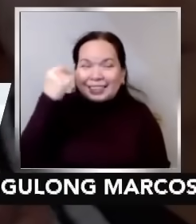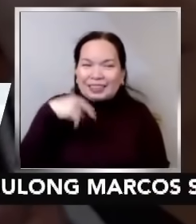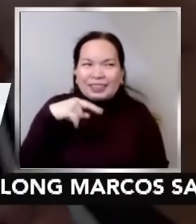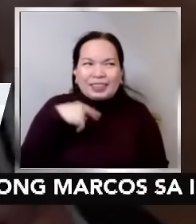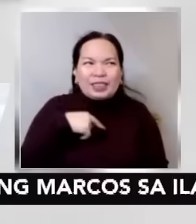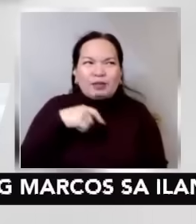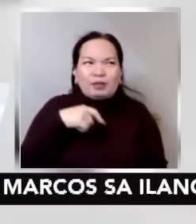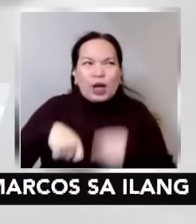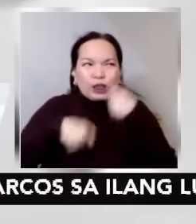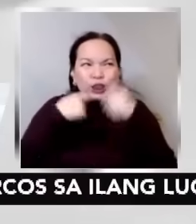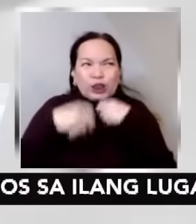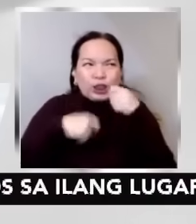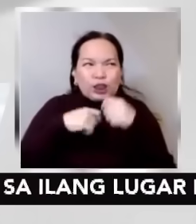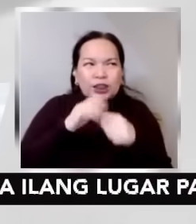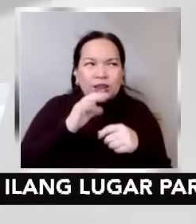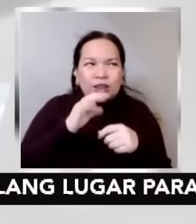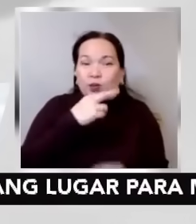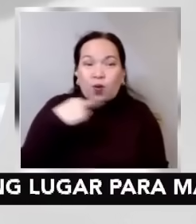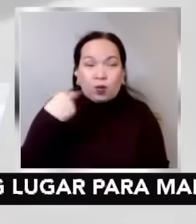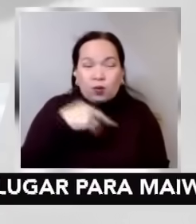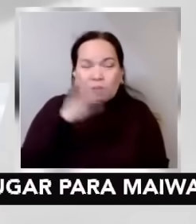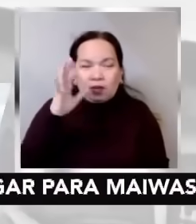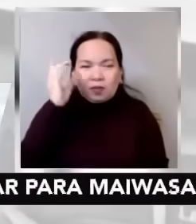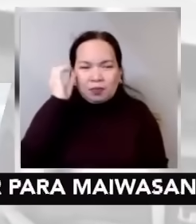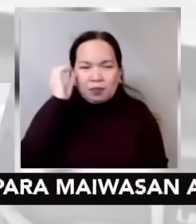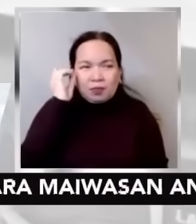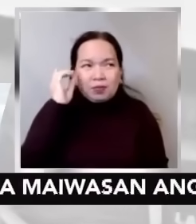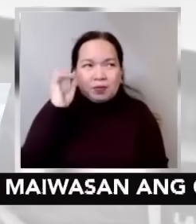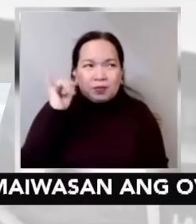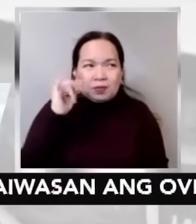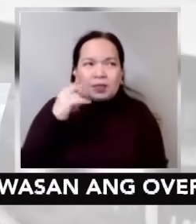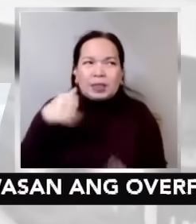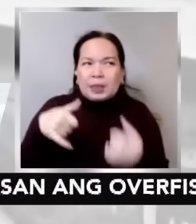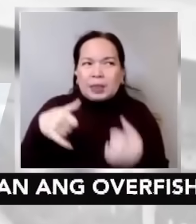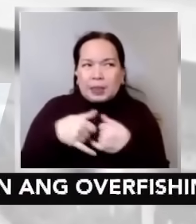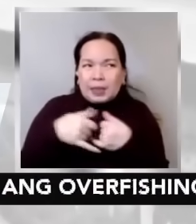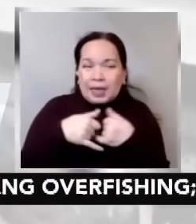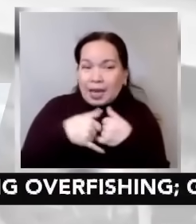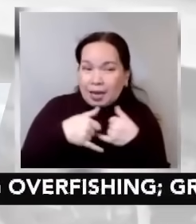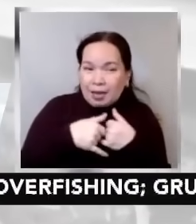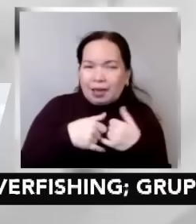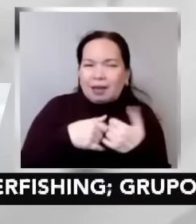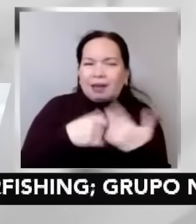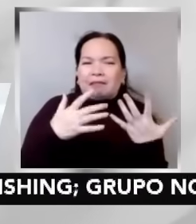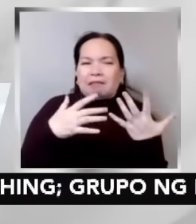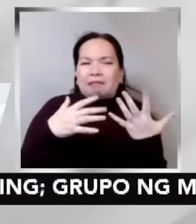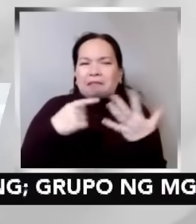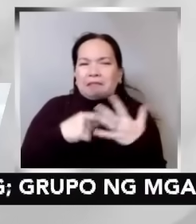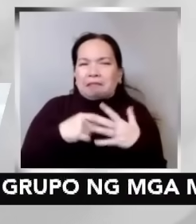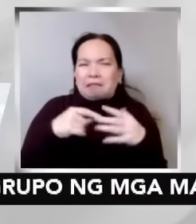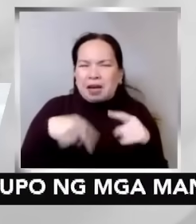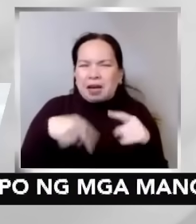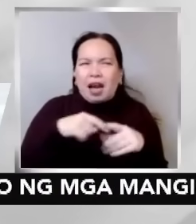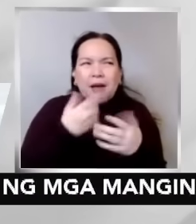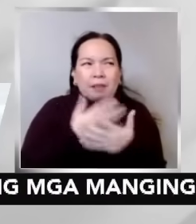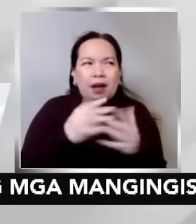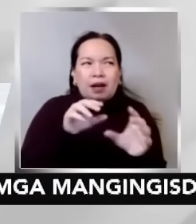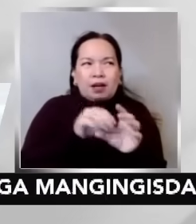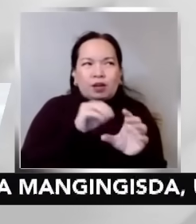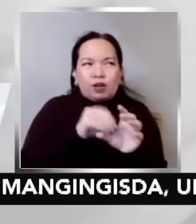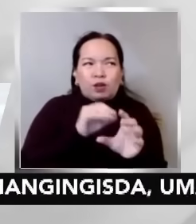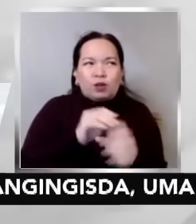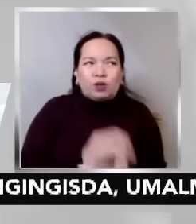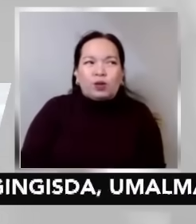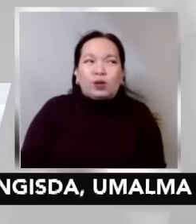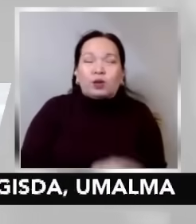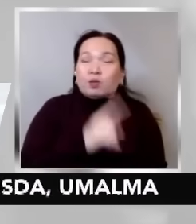ni David. Game na game rin ang dalawa na nag-arcade at nag-shopping sa isang toy store. Cuteness overload nga raw ang interaction ng